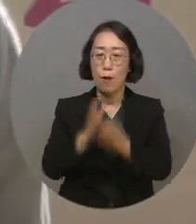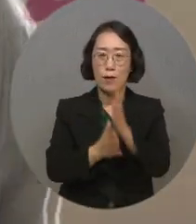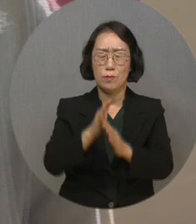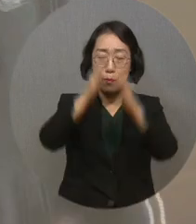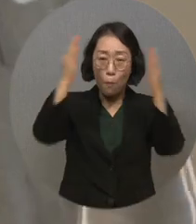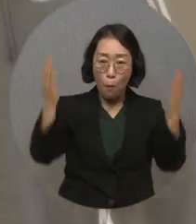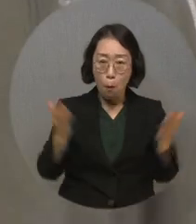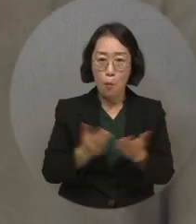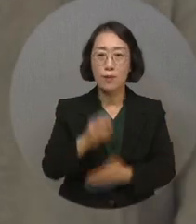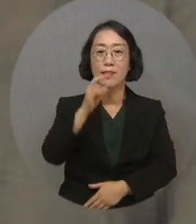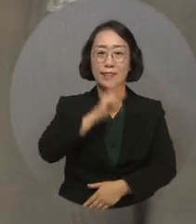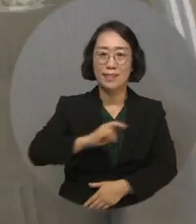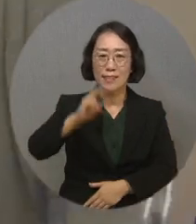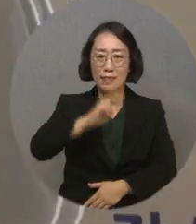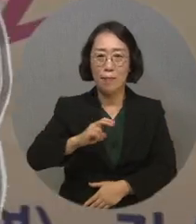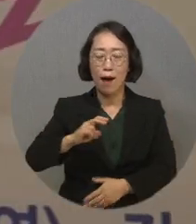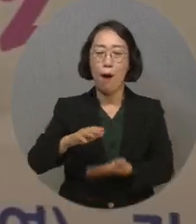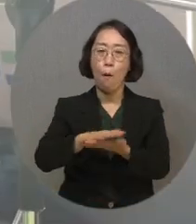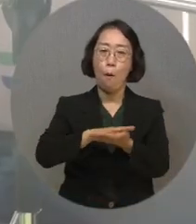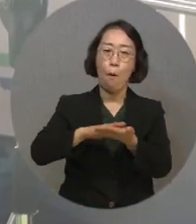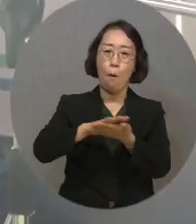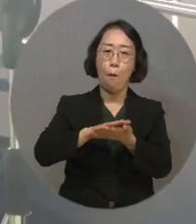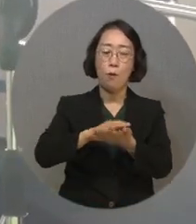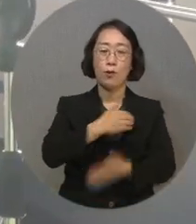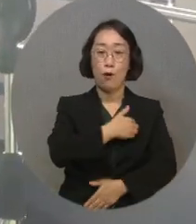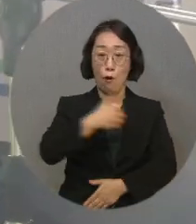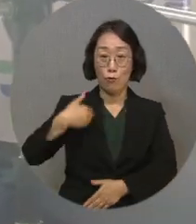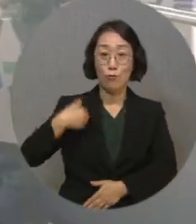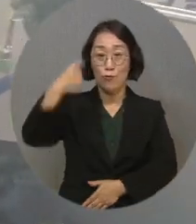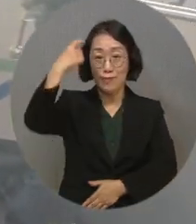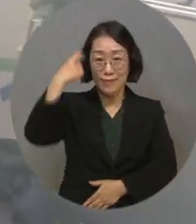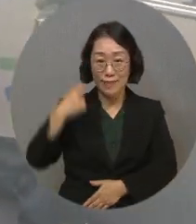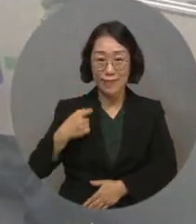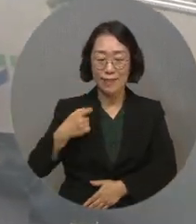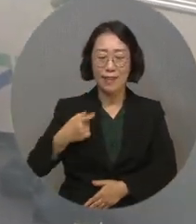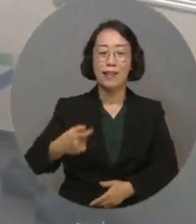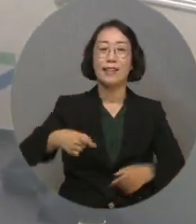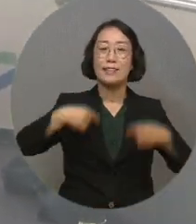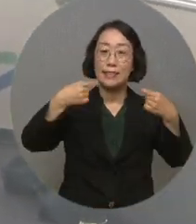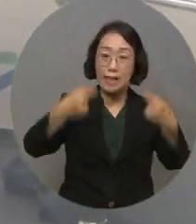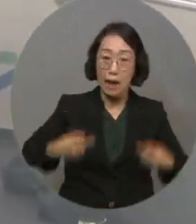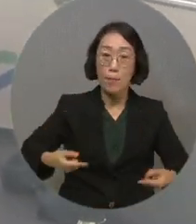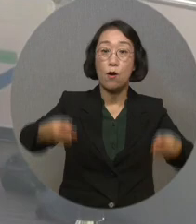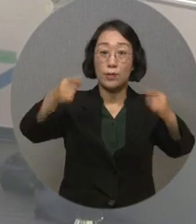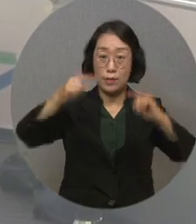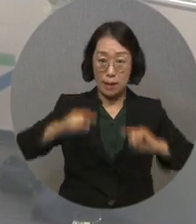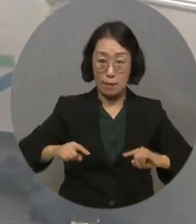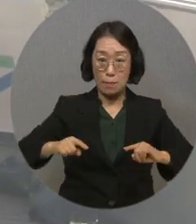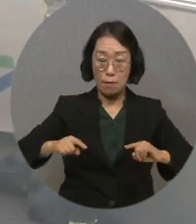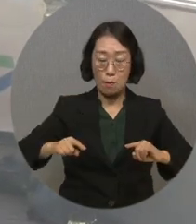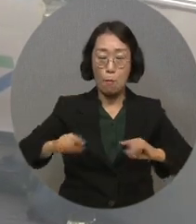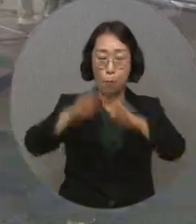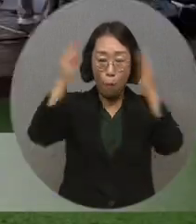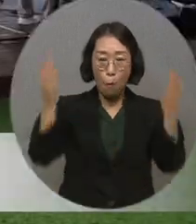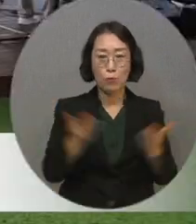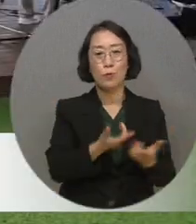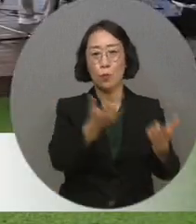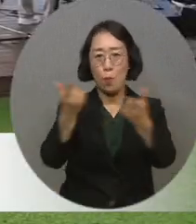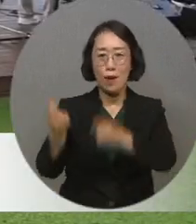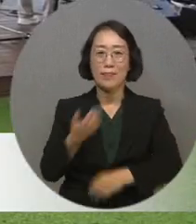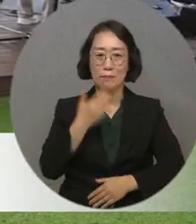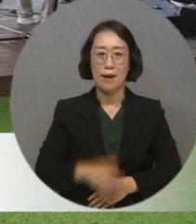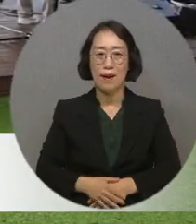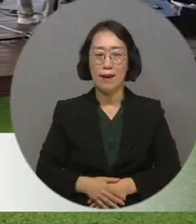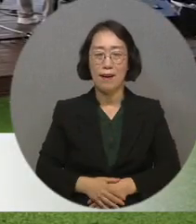누구나 음악으로 여가를 보내며 즐기는 자연스러운 참여, 장벽 없는 즐김의 시간이었습니다.